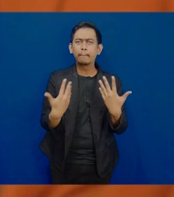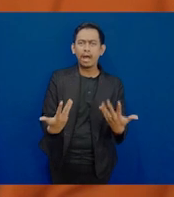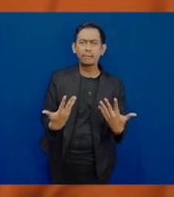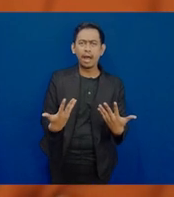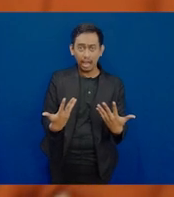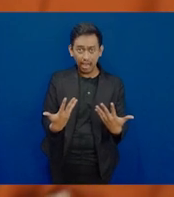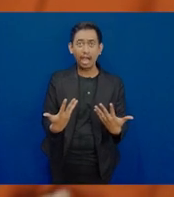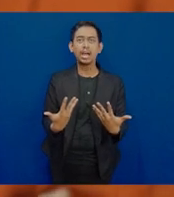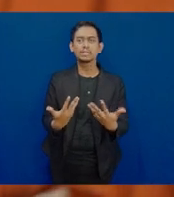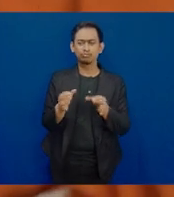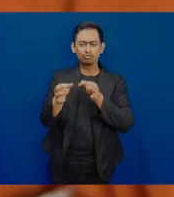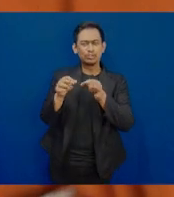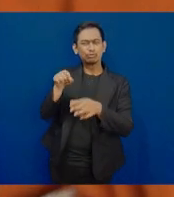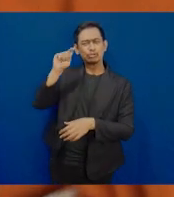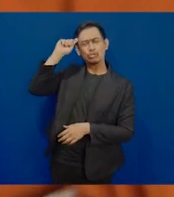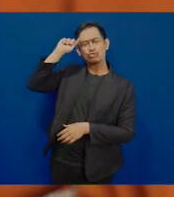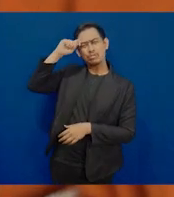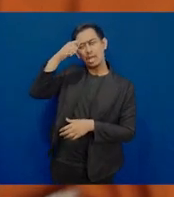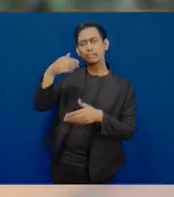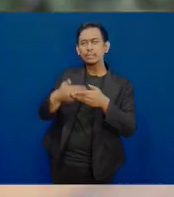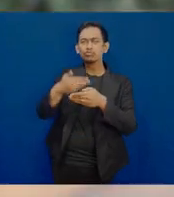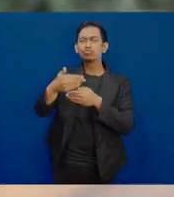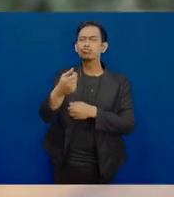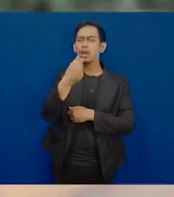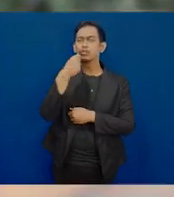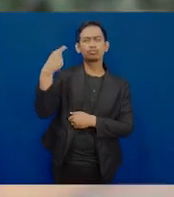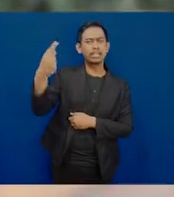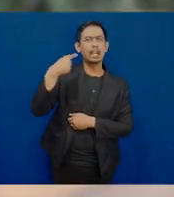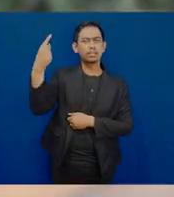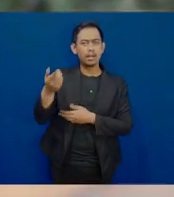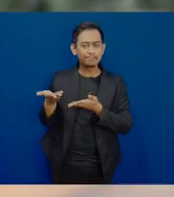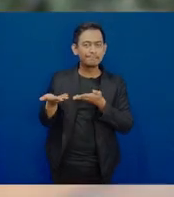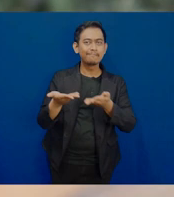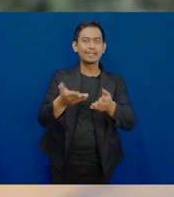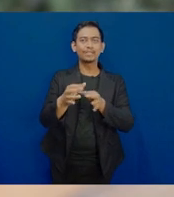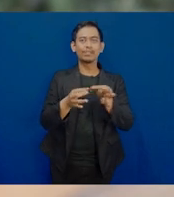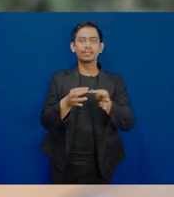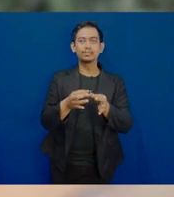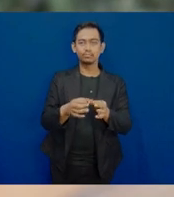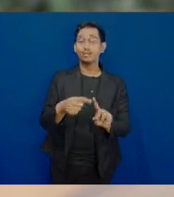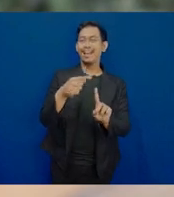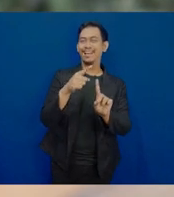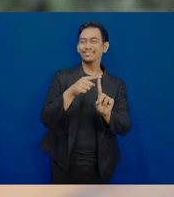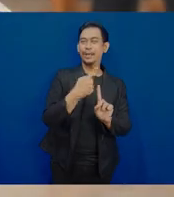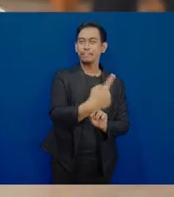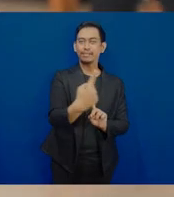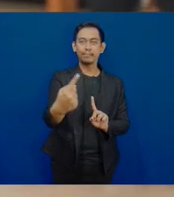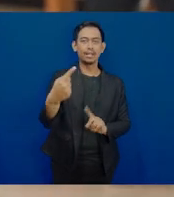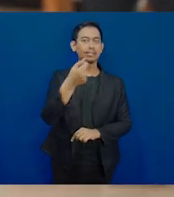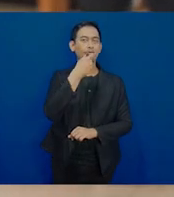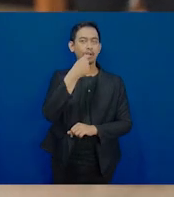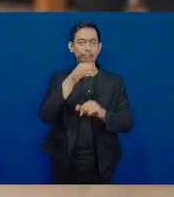tentu ada di puskesmas JT1, okay. Kemudian mereka pengobatan rutin di faskes pertama masing-masing.